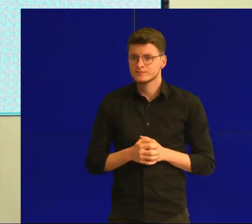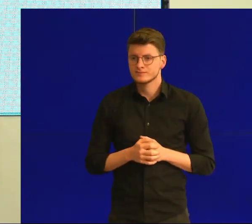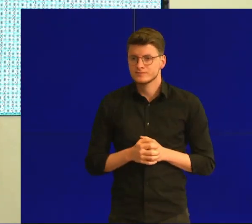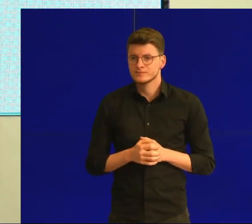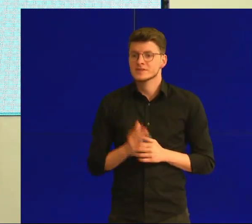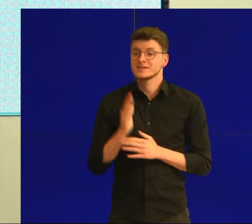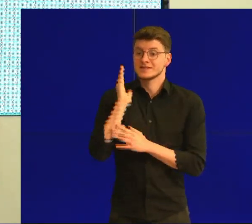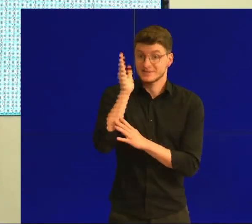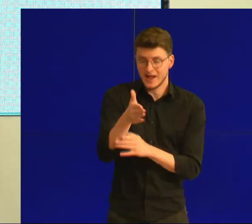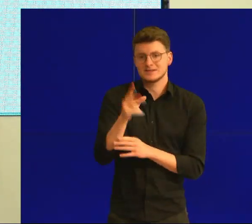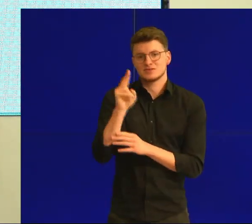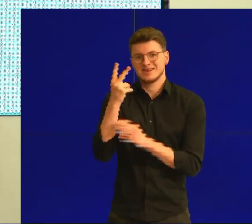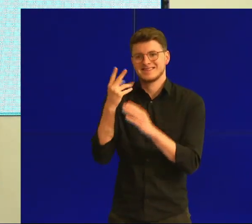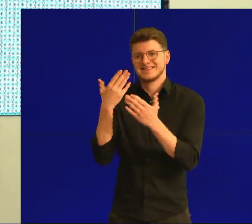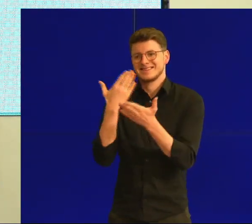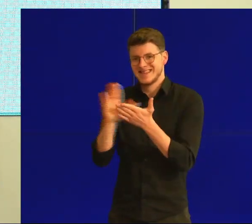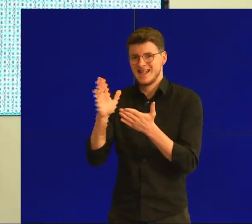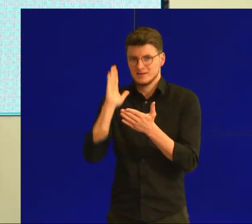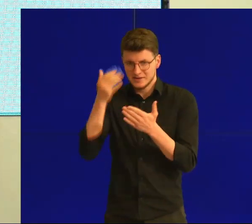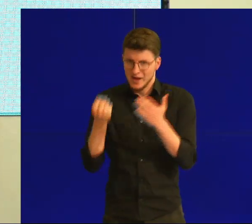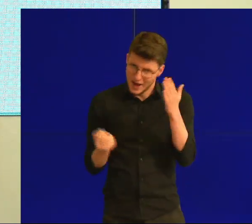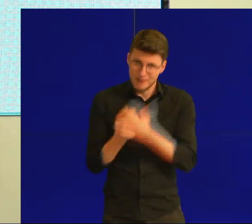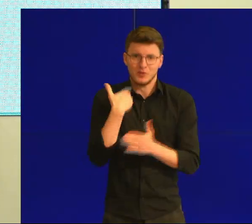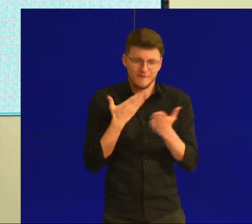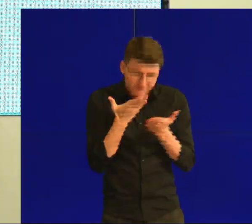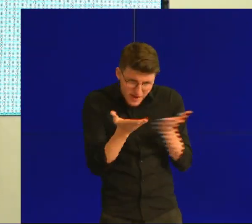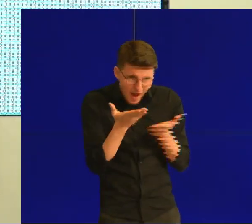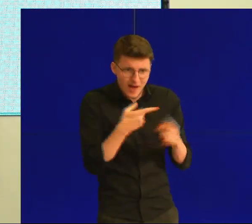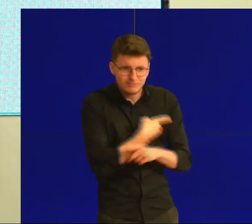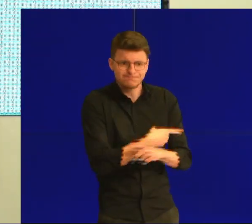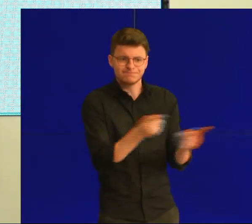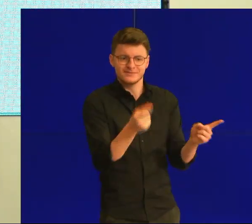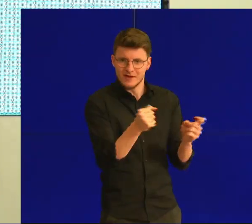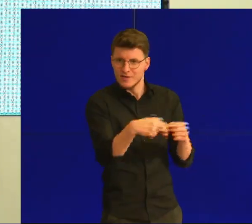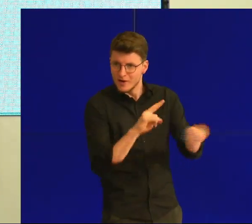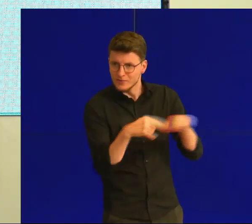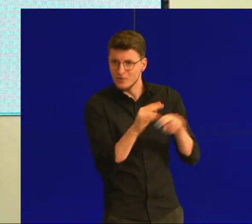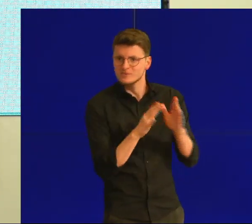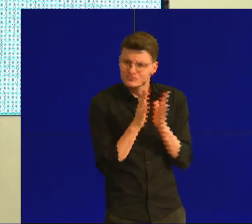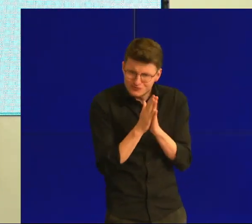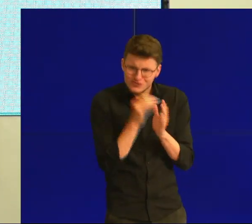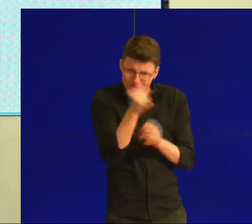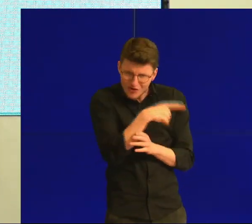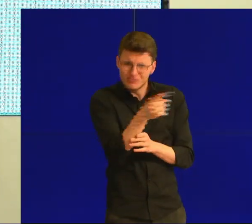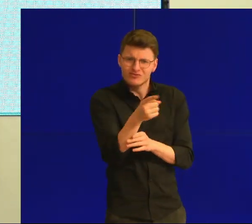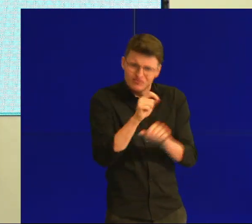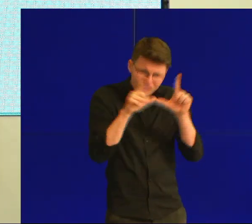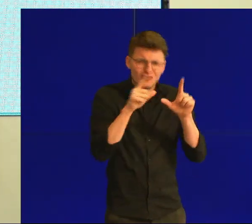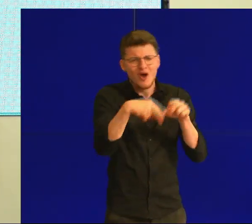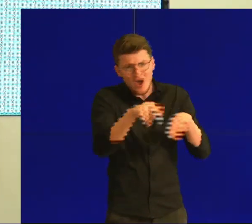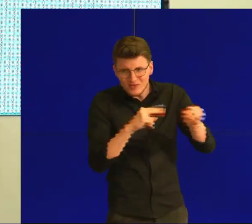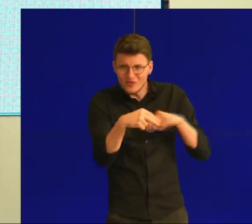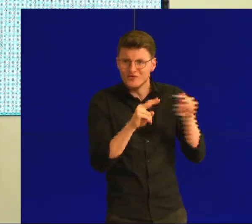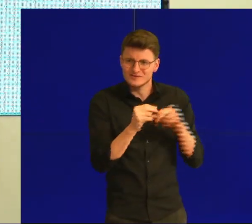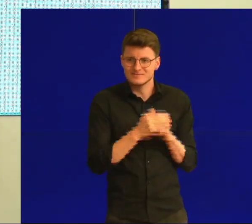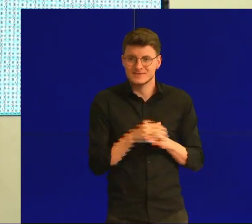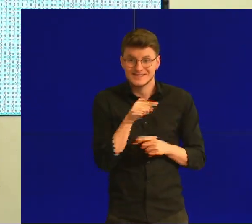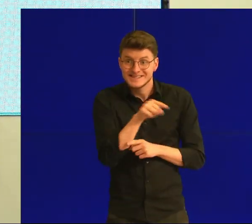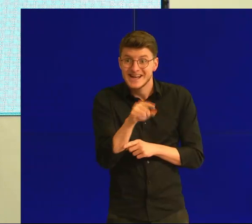vendredi obtenus en format cd baby doll ars est cruciale aum de